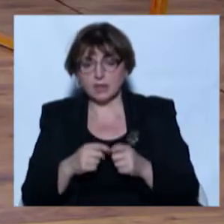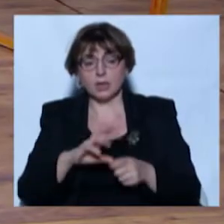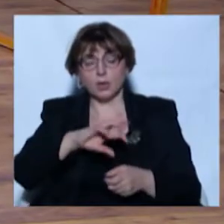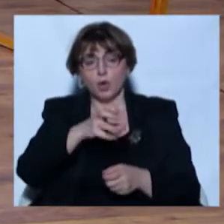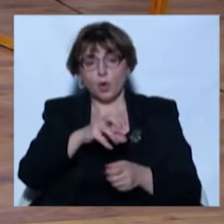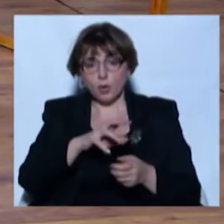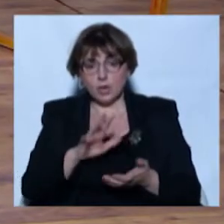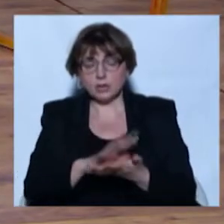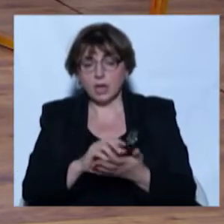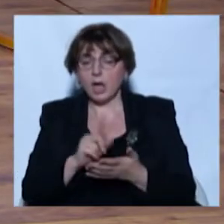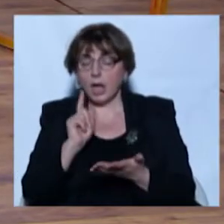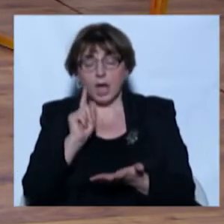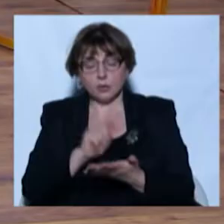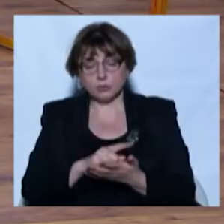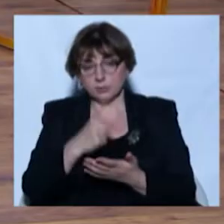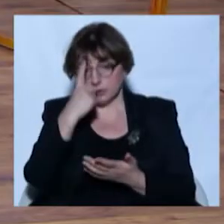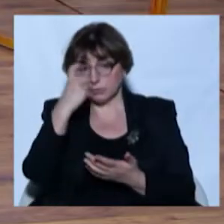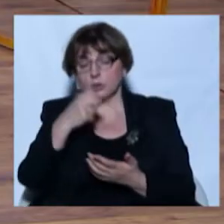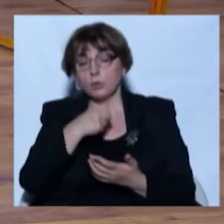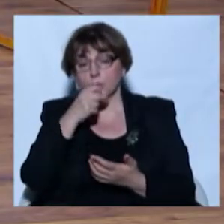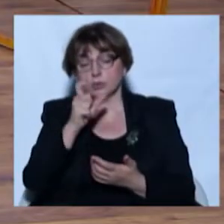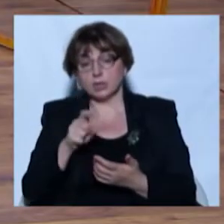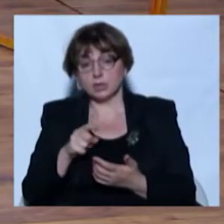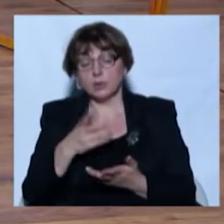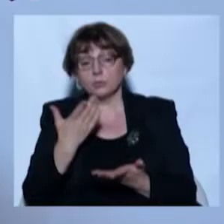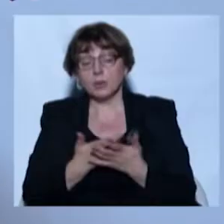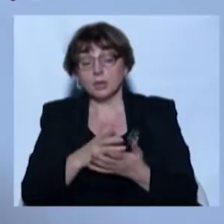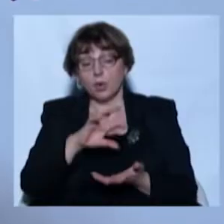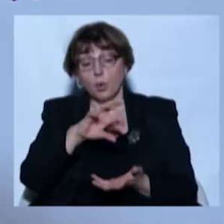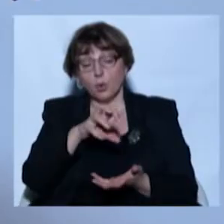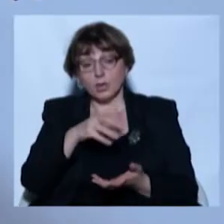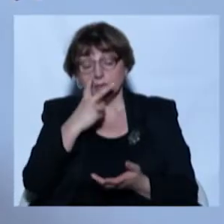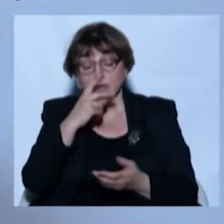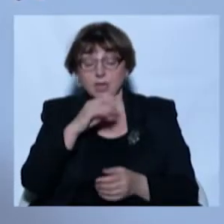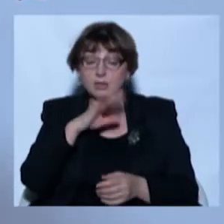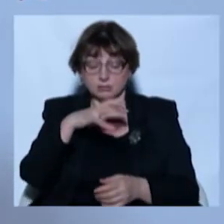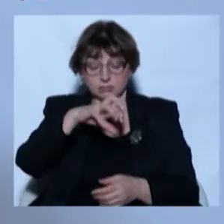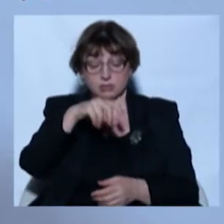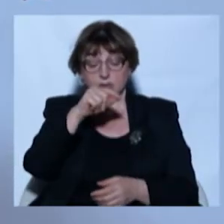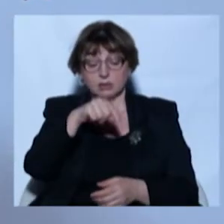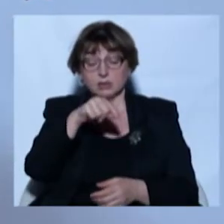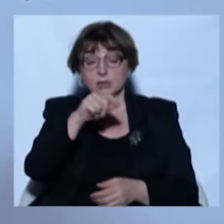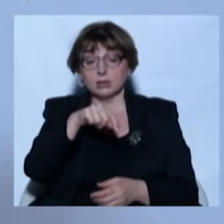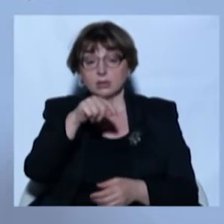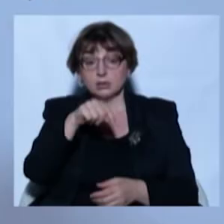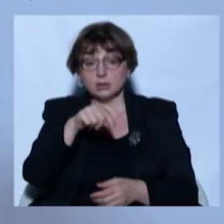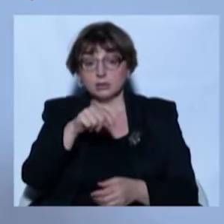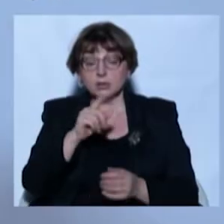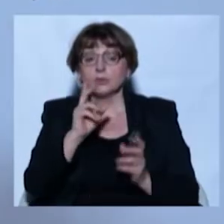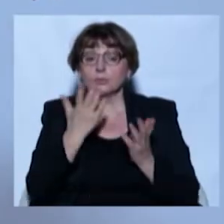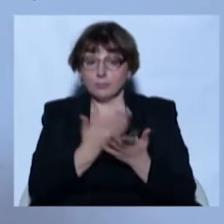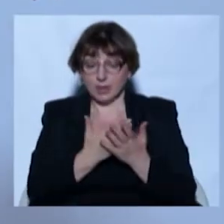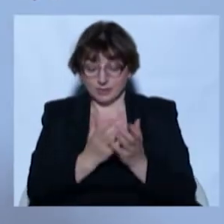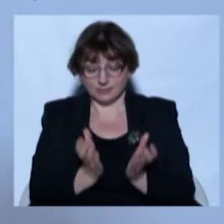ამის შესახებ აცნობოთ უფროსებს. თქვენ თუ ისეთ ონკანს, საიდანაც წყალი წვეთ-წვეთად მოდის, ქილას